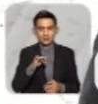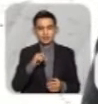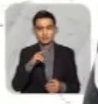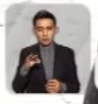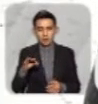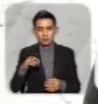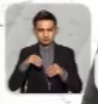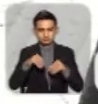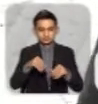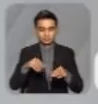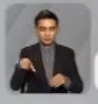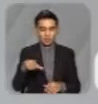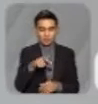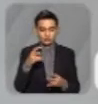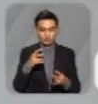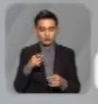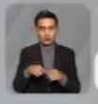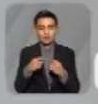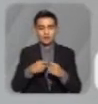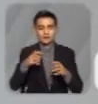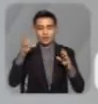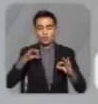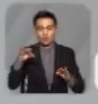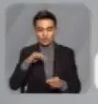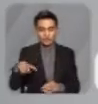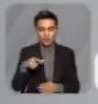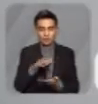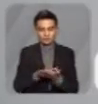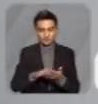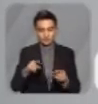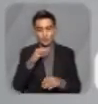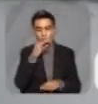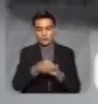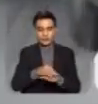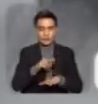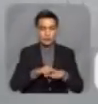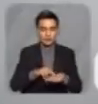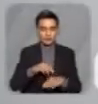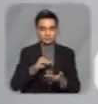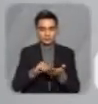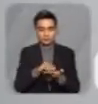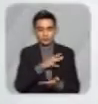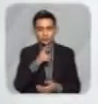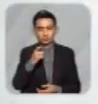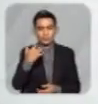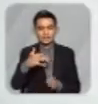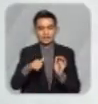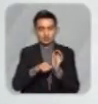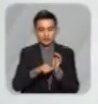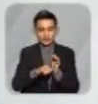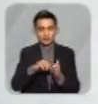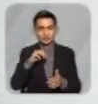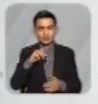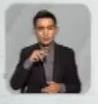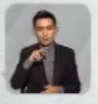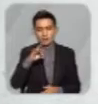подсыпке автодороги. За нарушение правил содержания дорог в отношении ответственных полицейские составили 156